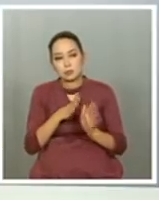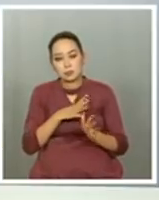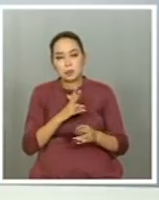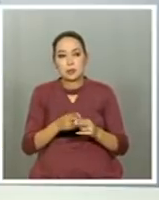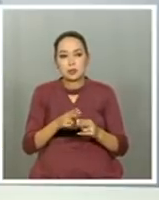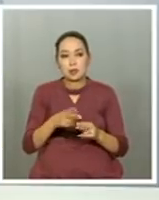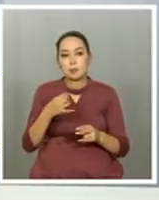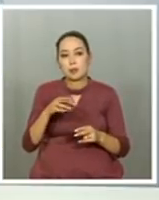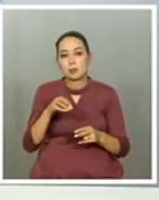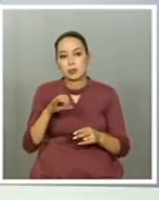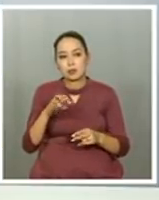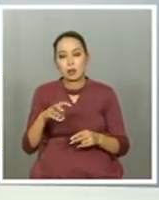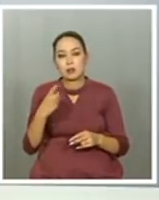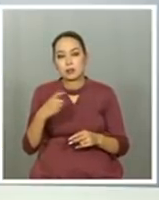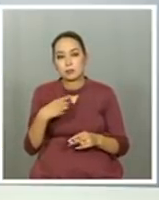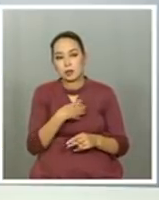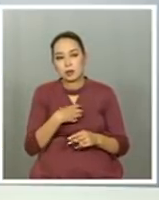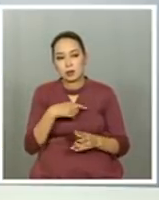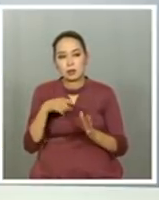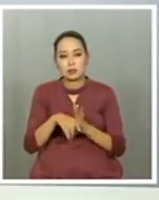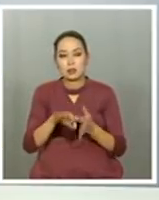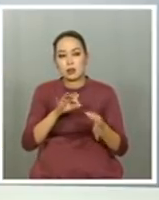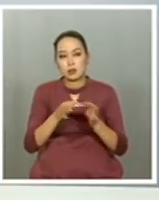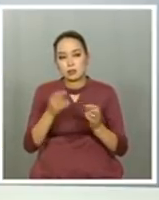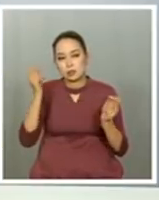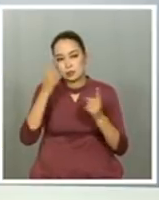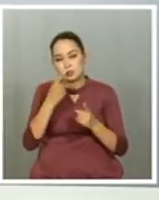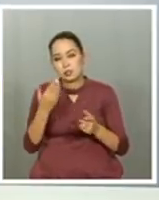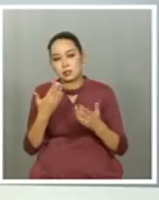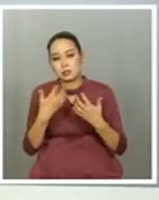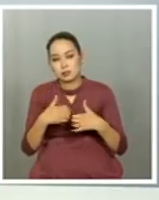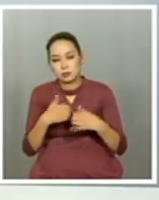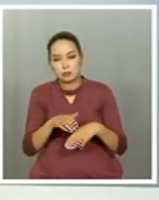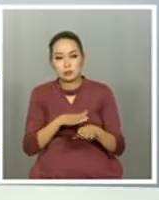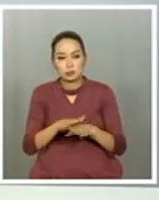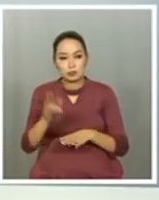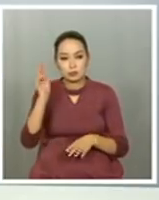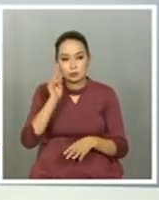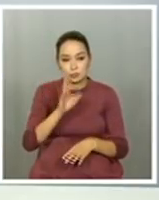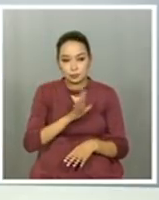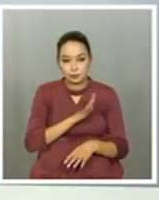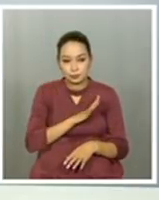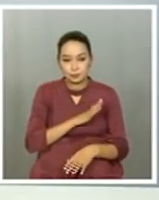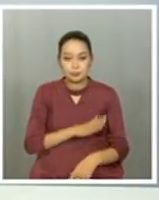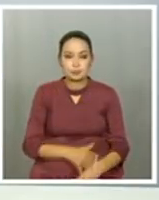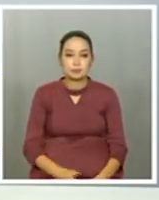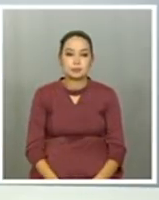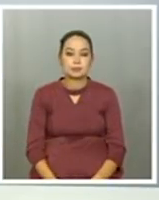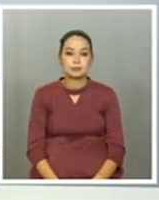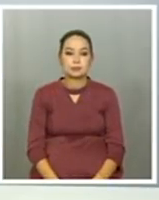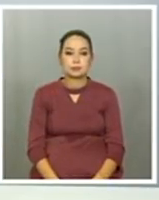бейметалдардың химиялық қасиеттерін сипаттайтын реакция теңдеулерін құрастыруды үйрендіңіздер.